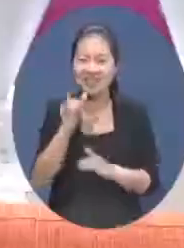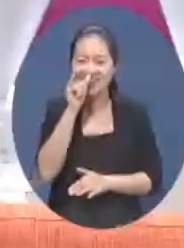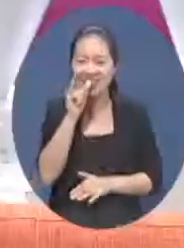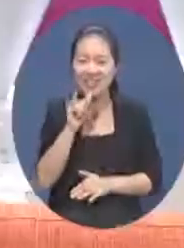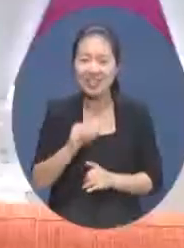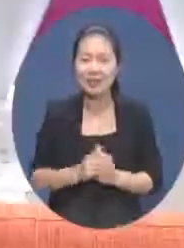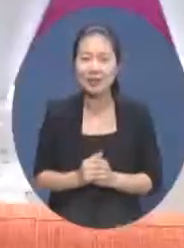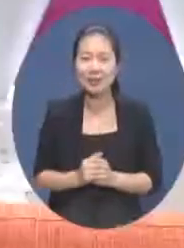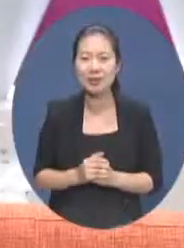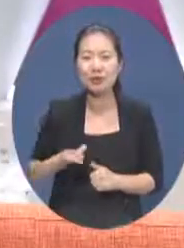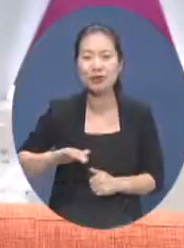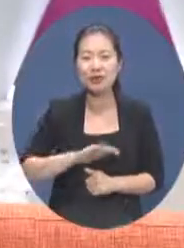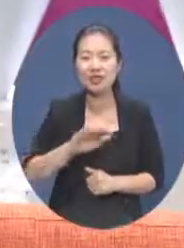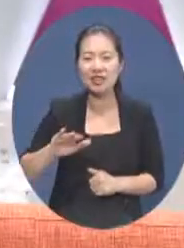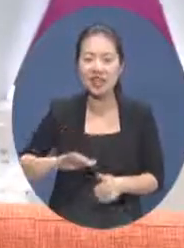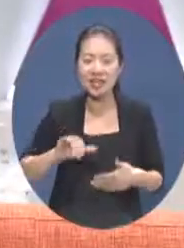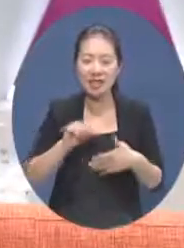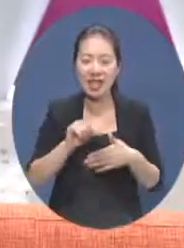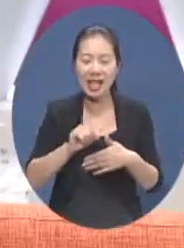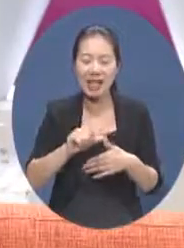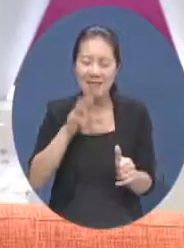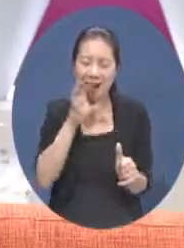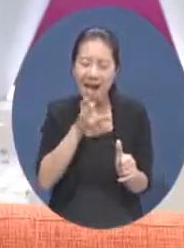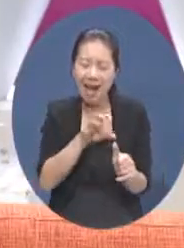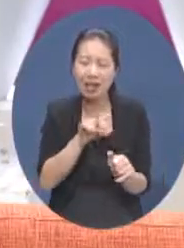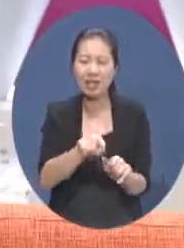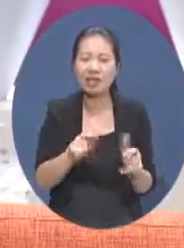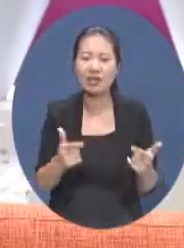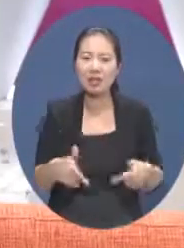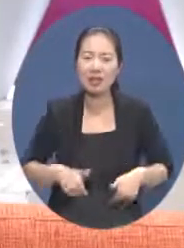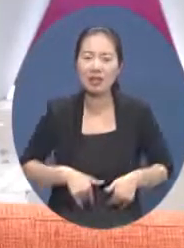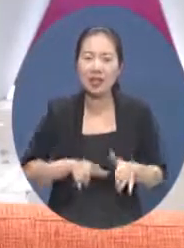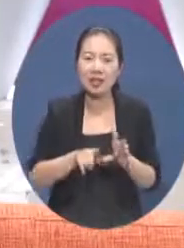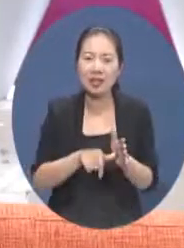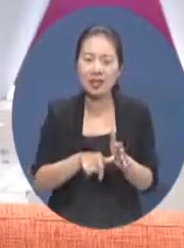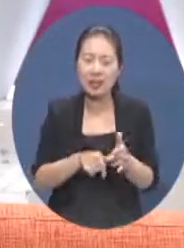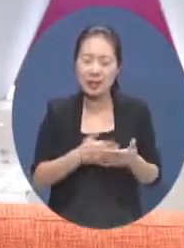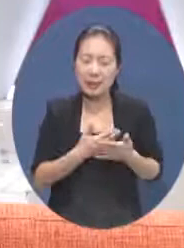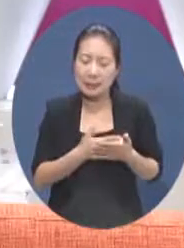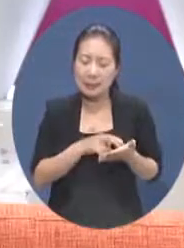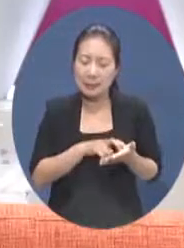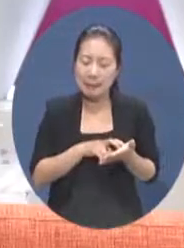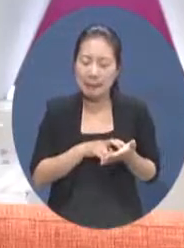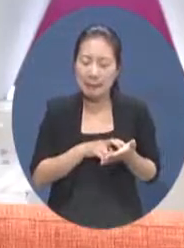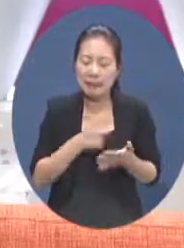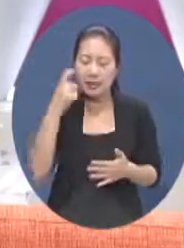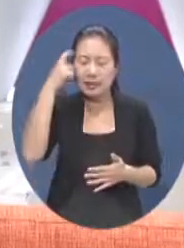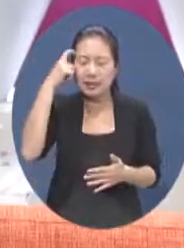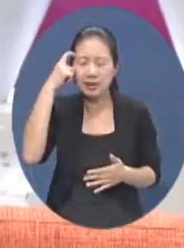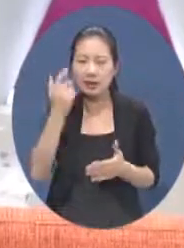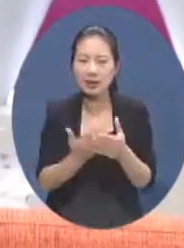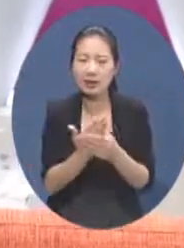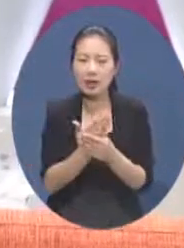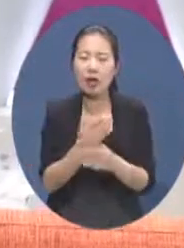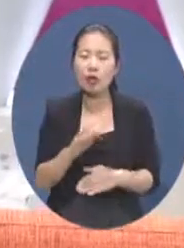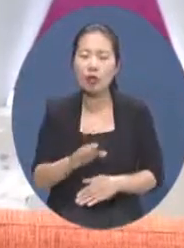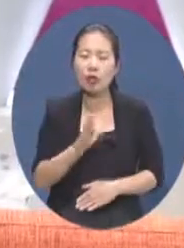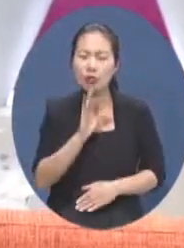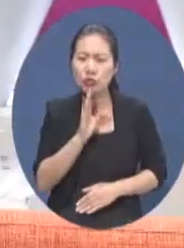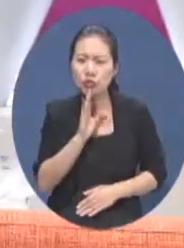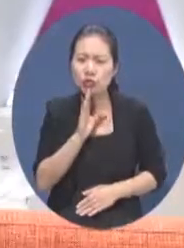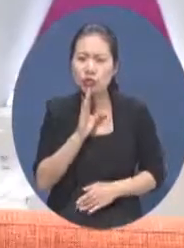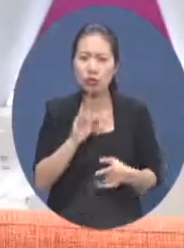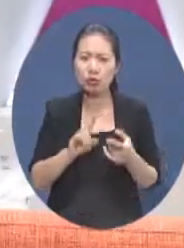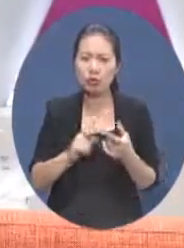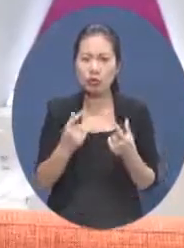단호한 거는 우리가 이제 아이를 막 잡는 게 아니고요. 필요할 때는 아이에게 긴장감을 유발시켜서 아, 이게